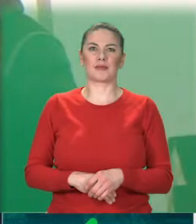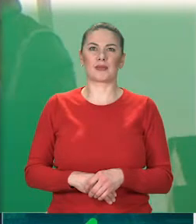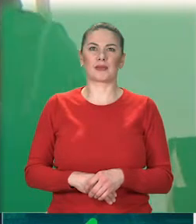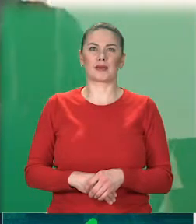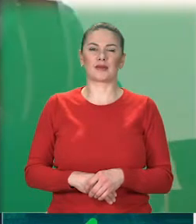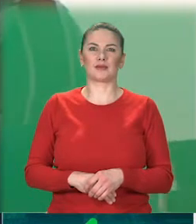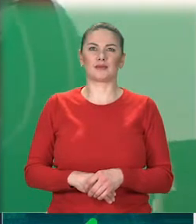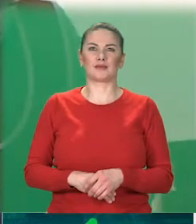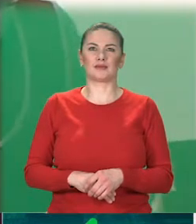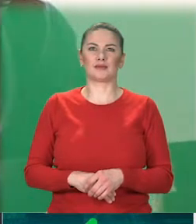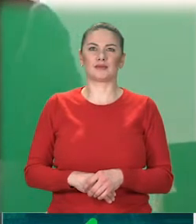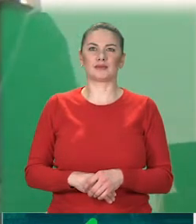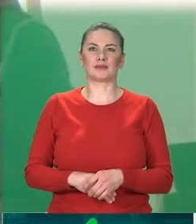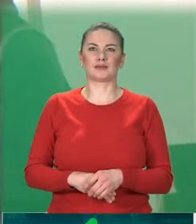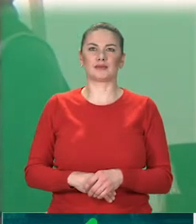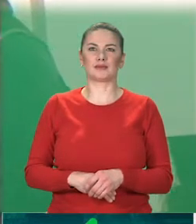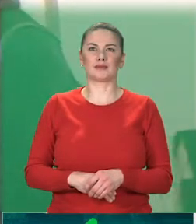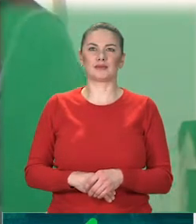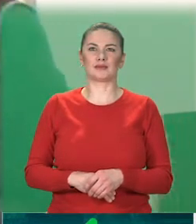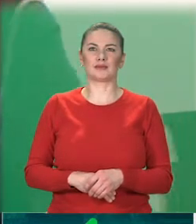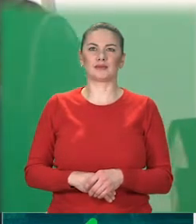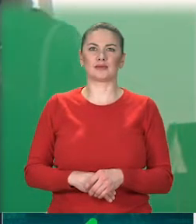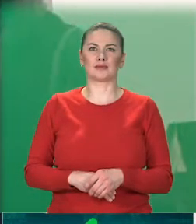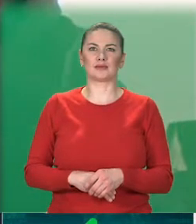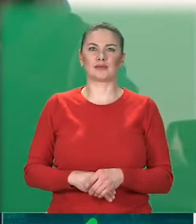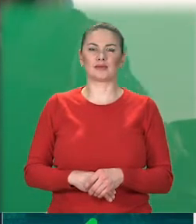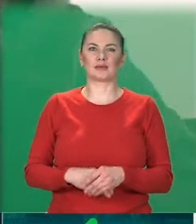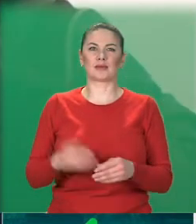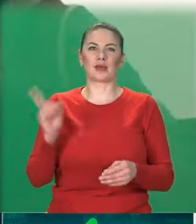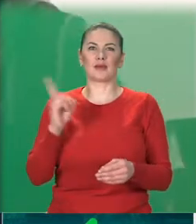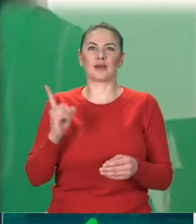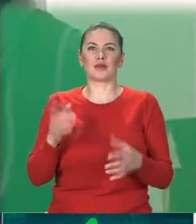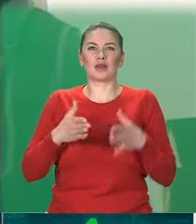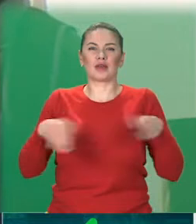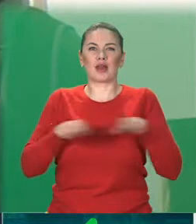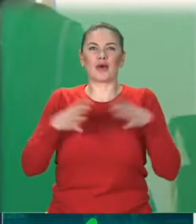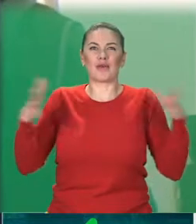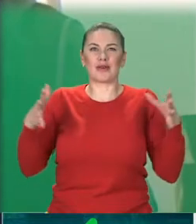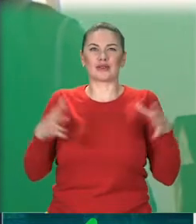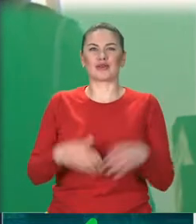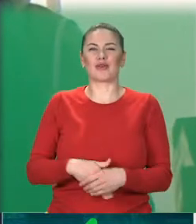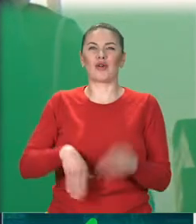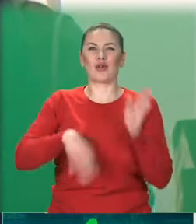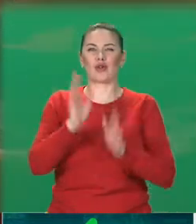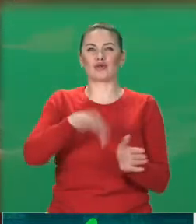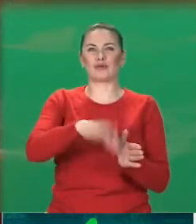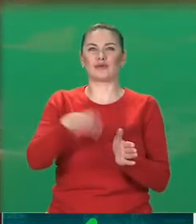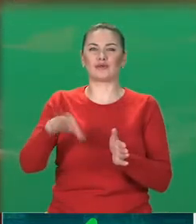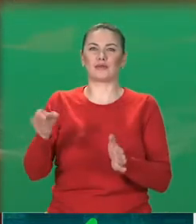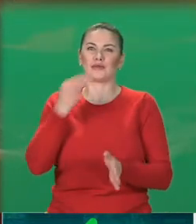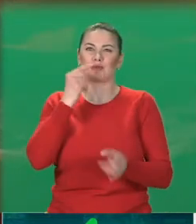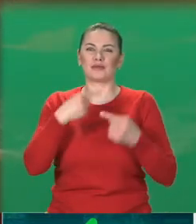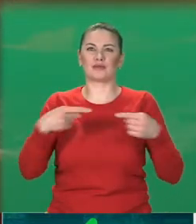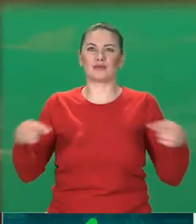это. Почему такую большую выбрали? Семья на котлеты. Нет, семья небольшая.